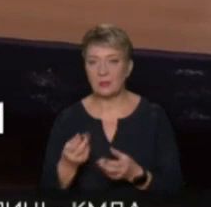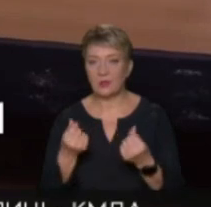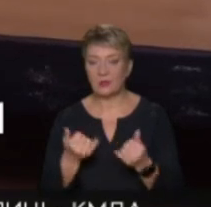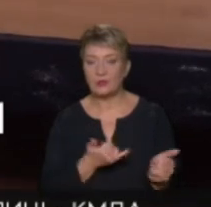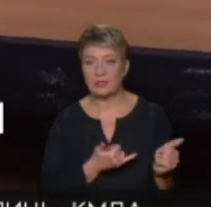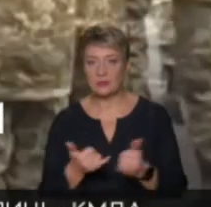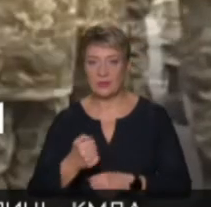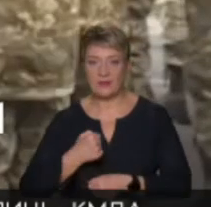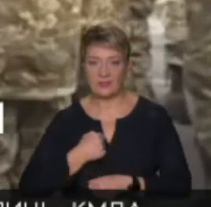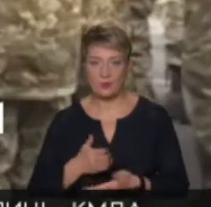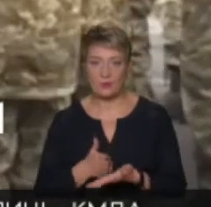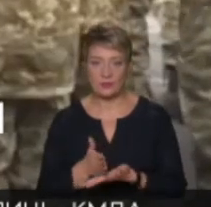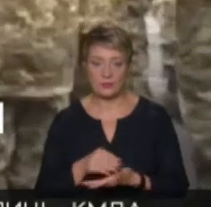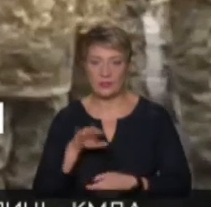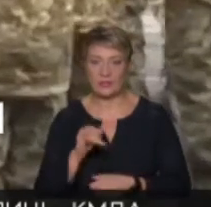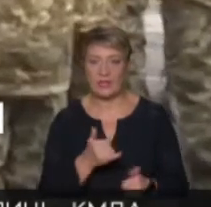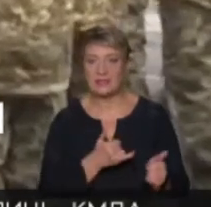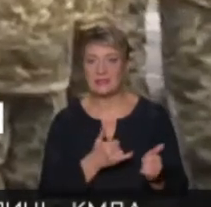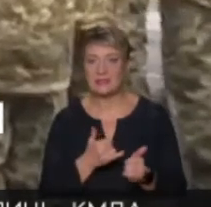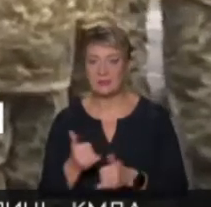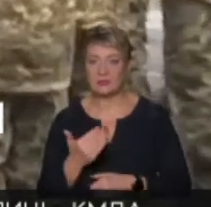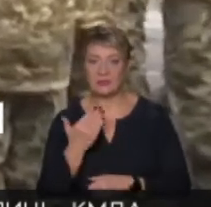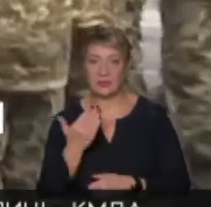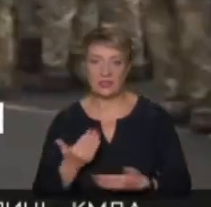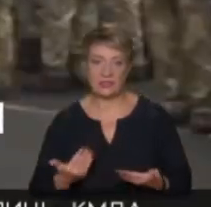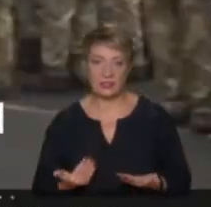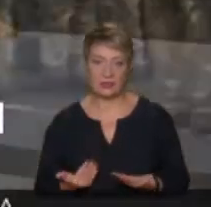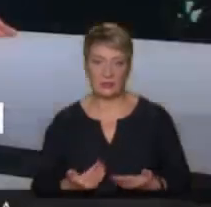військовослужбовців та забезпечення їх житлом.